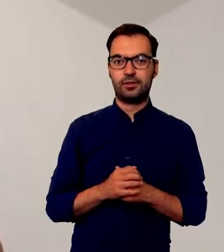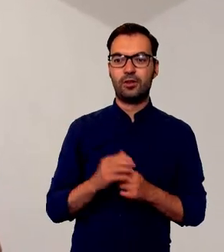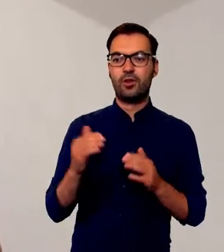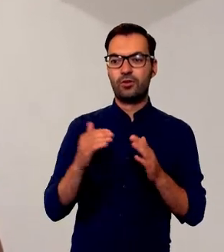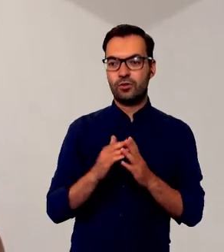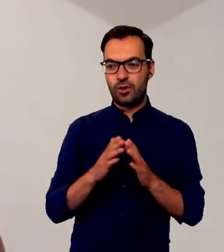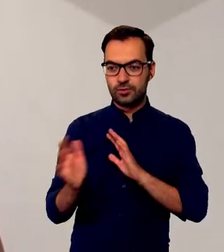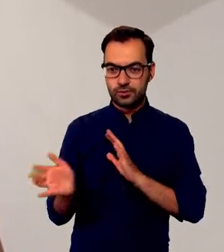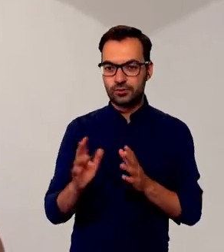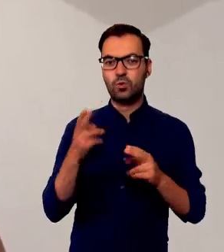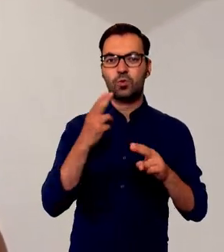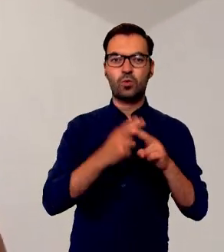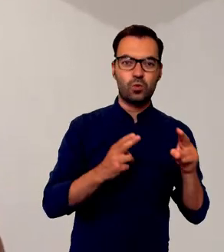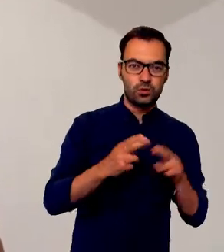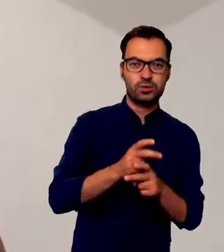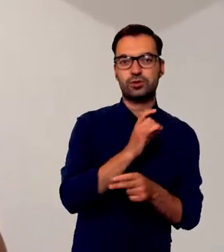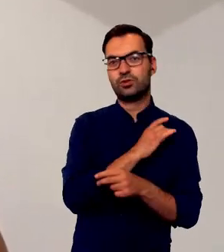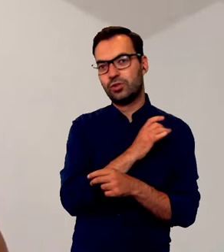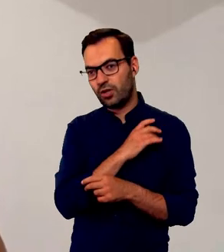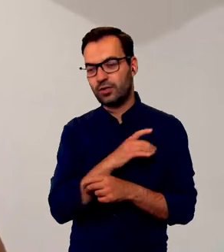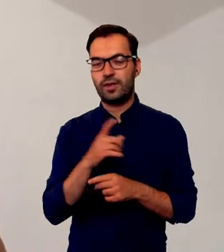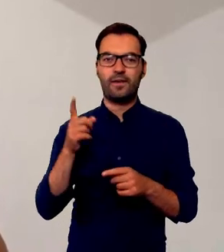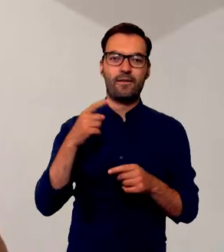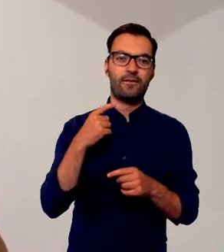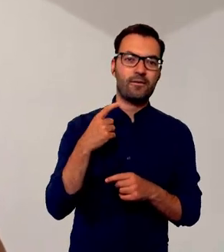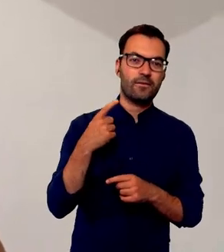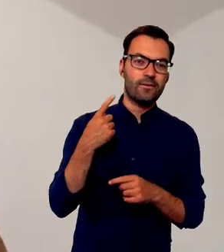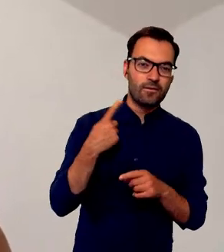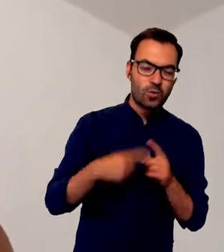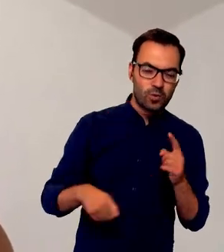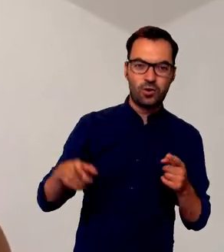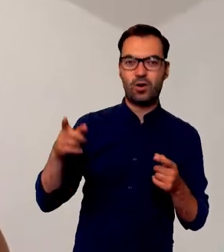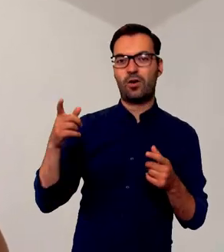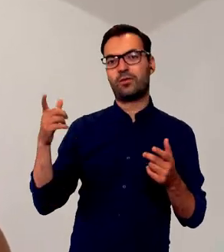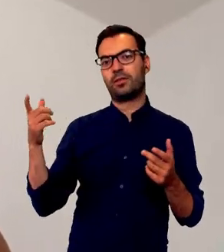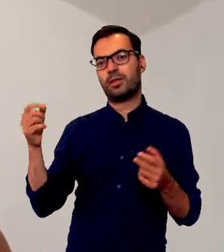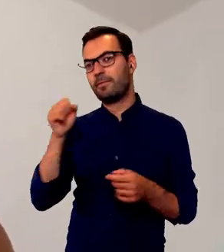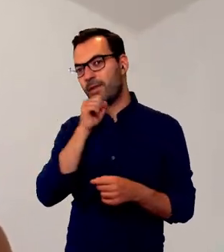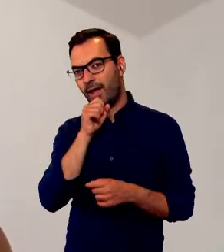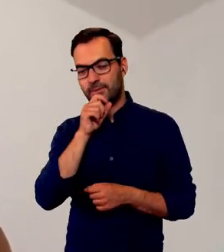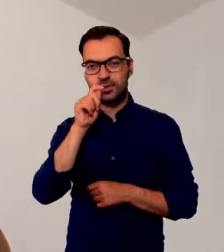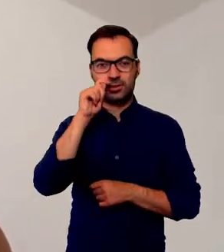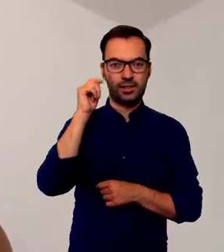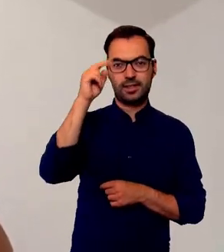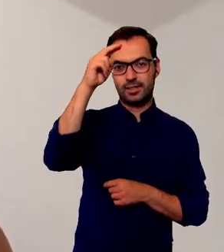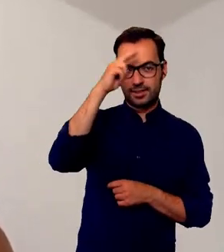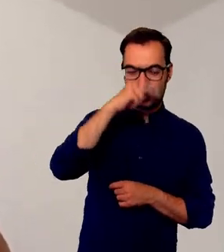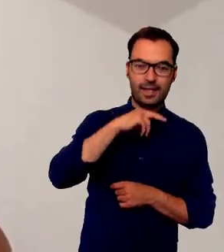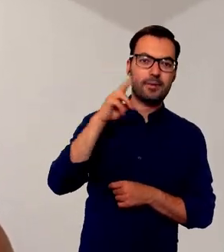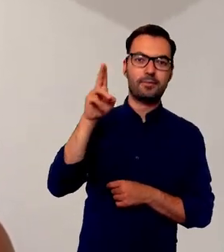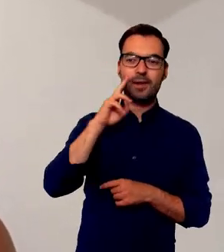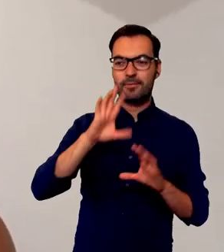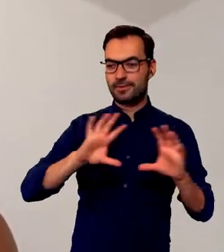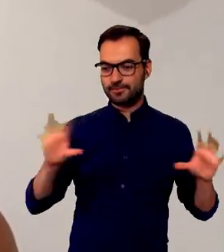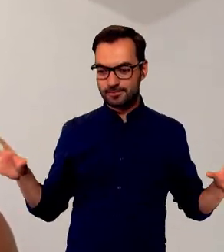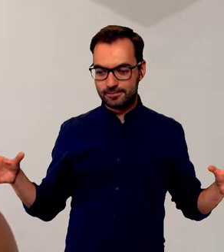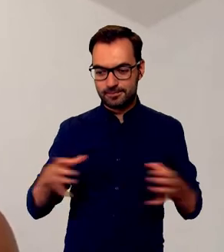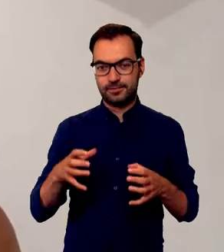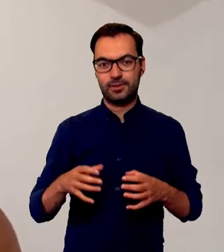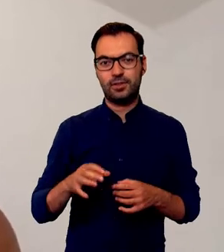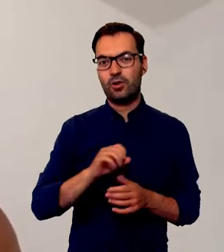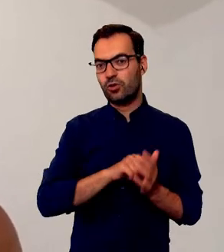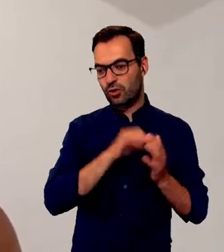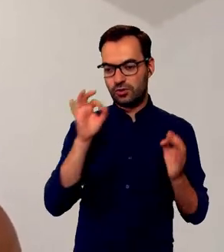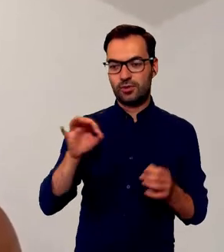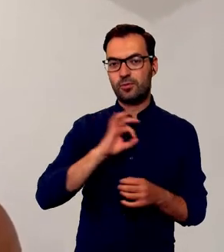dom, kuzynostwo, cioci, wujkowie, babcie, dziadkowie, tato, mama. Do dzisiaj mój